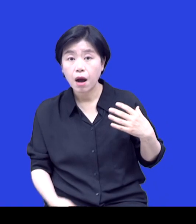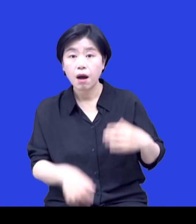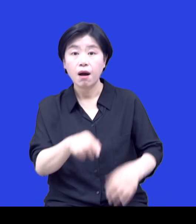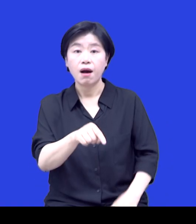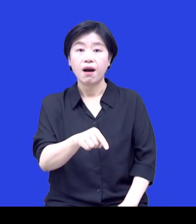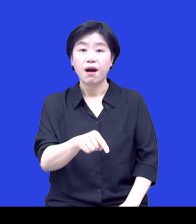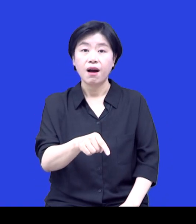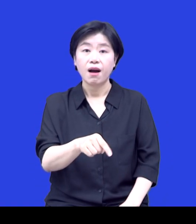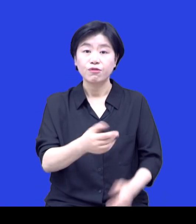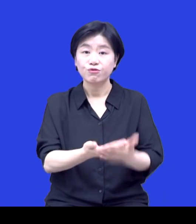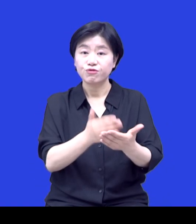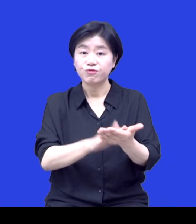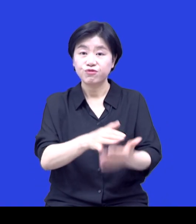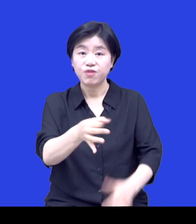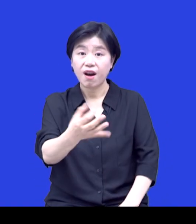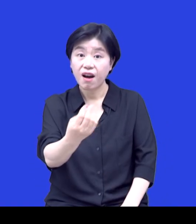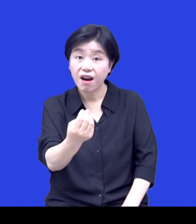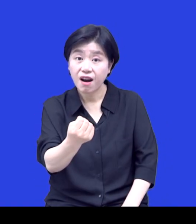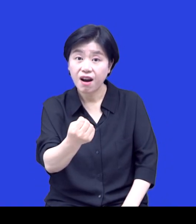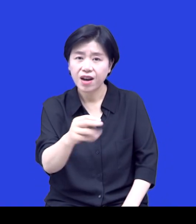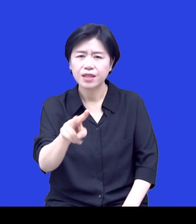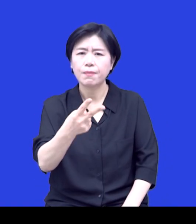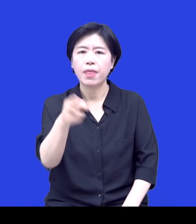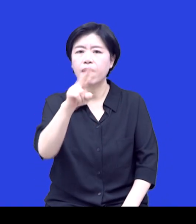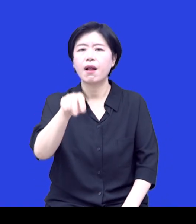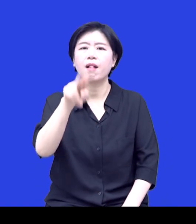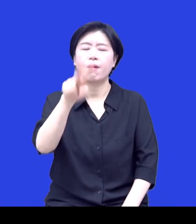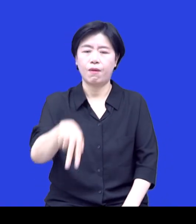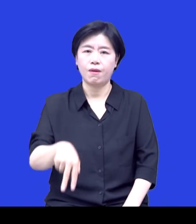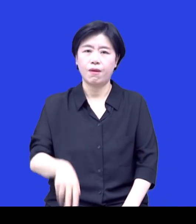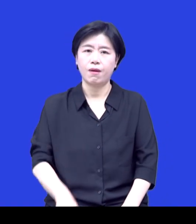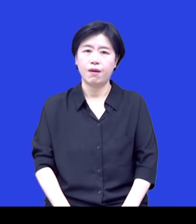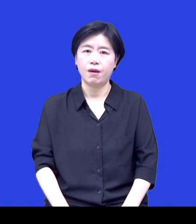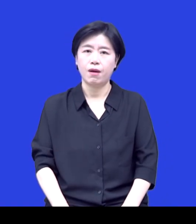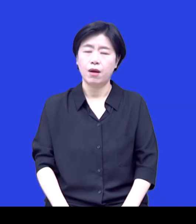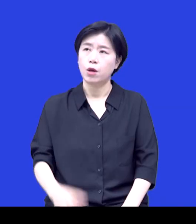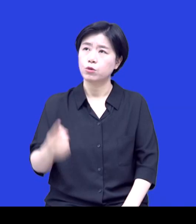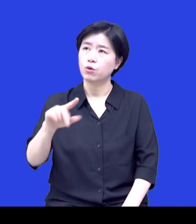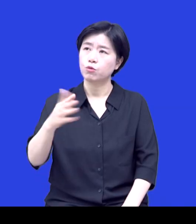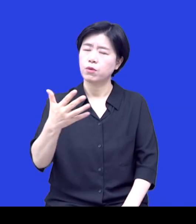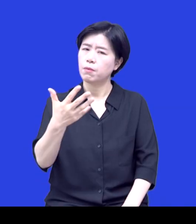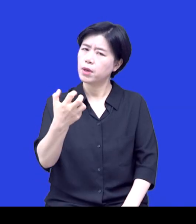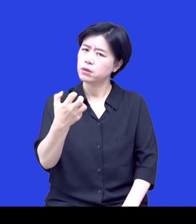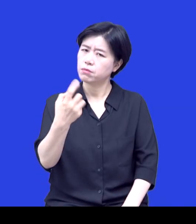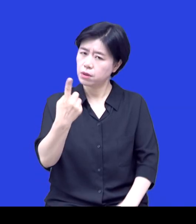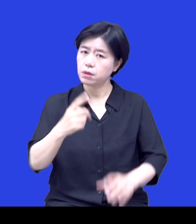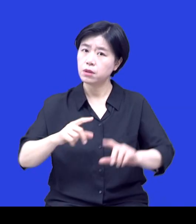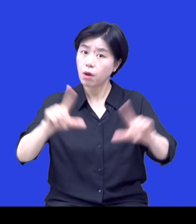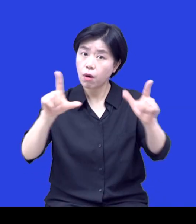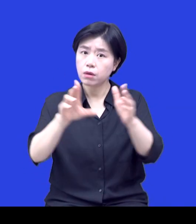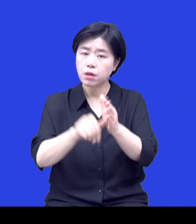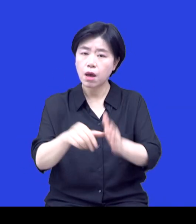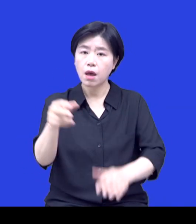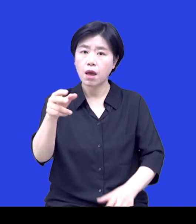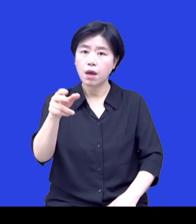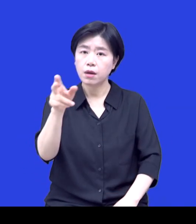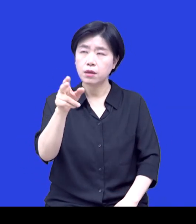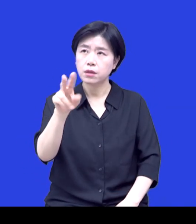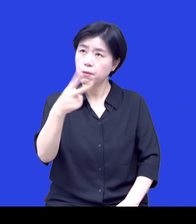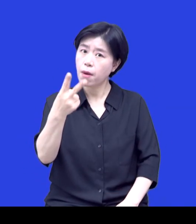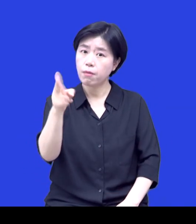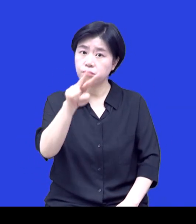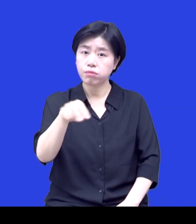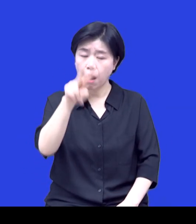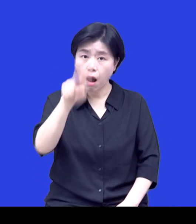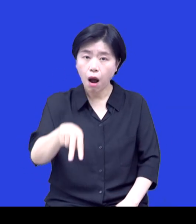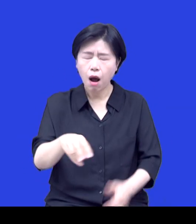200불이 물어준 거예요. 그 당시. 굳이 그 당시 돈으로 81년도 돈으로. 크네요. 큰 돈이죠. 그죠. 그래가지고